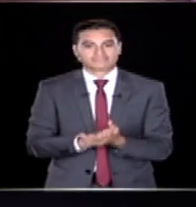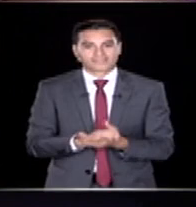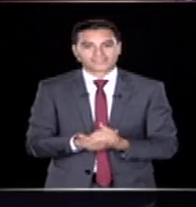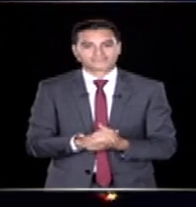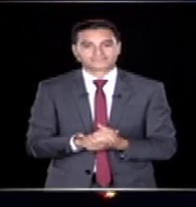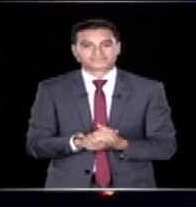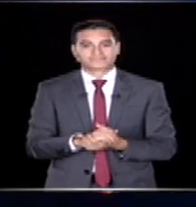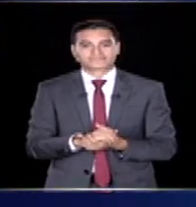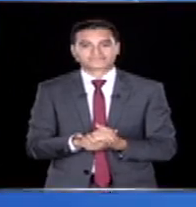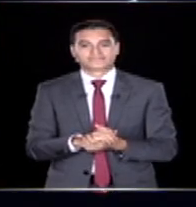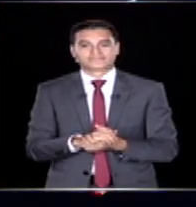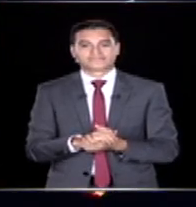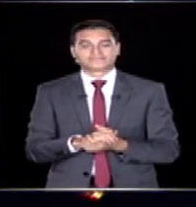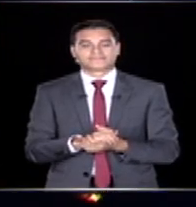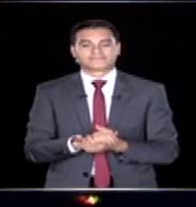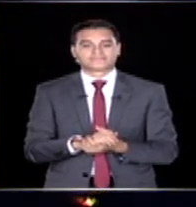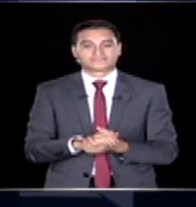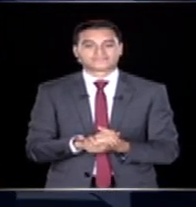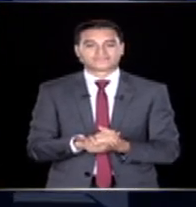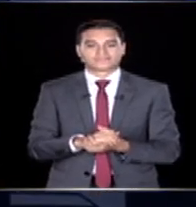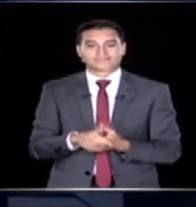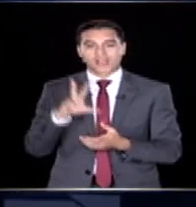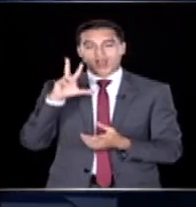برافو برافو برافو.